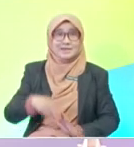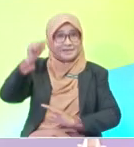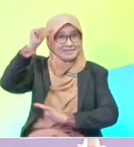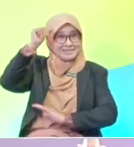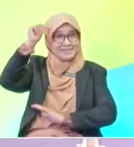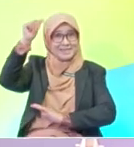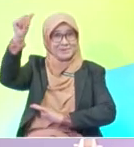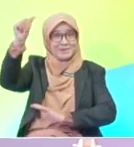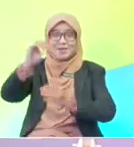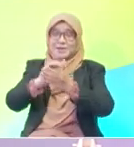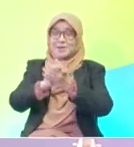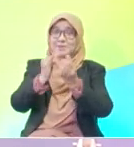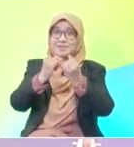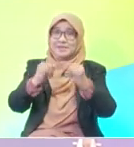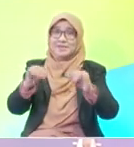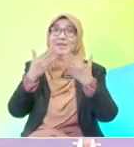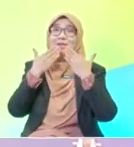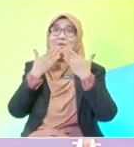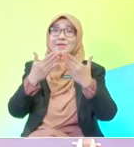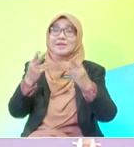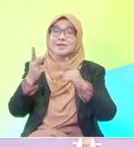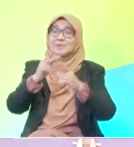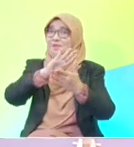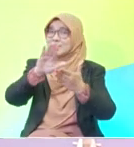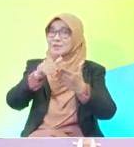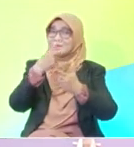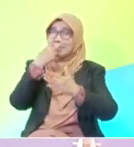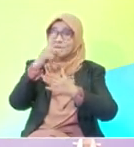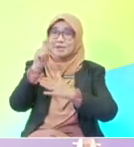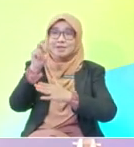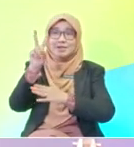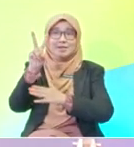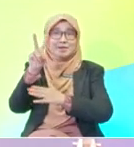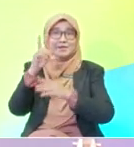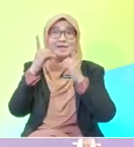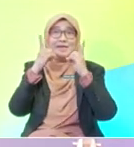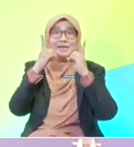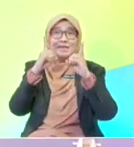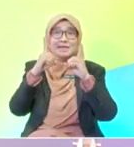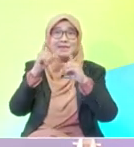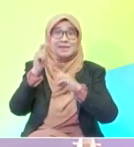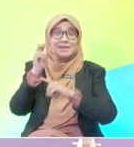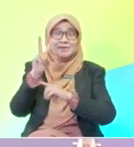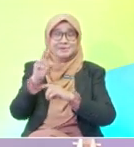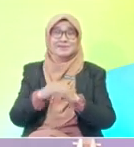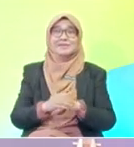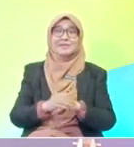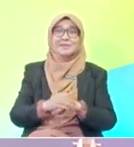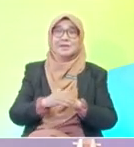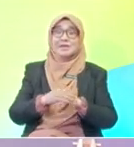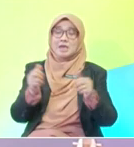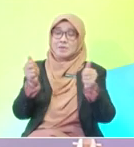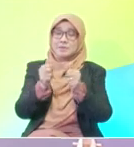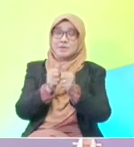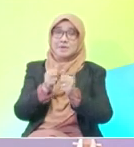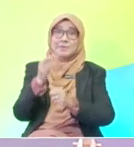Assalamualaikum, salam sejahtera. Terima kasih kepada semua yang sedang menonton Didik TV KPM bersama dengan Abang Fizi, host anda pada hari ini. Hari ini